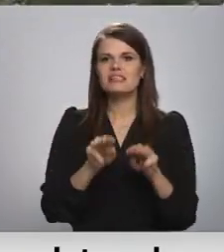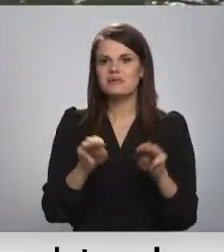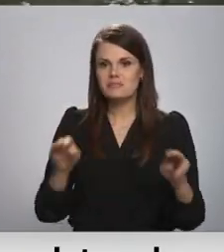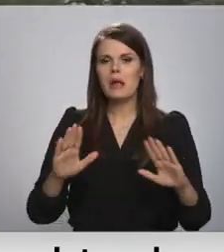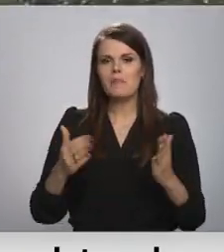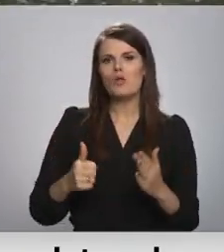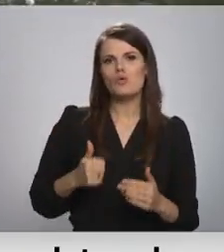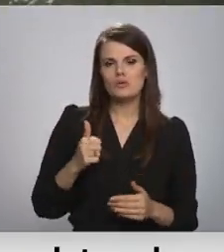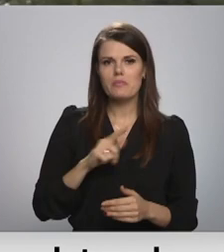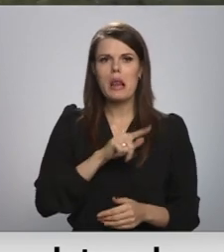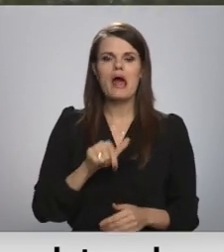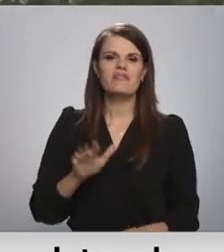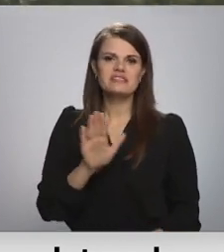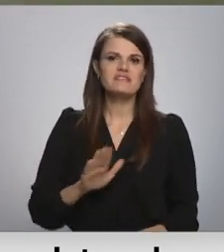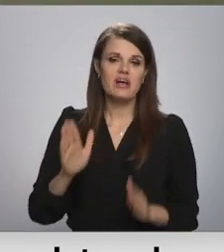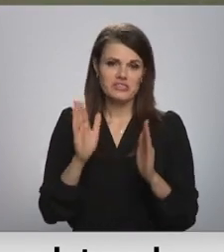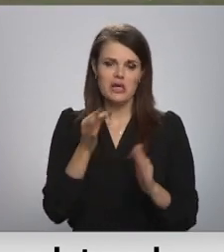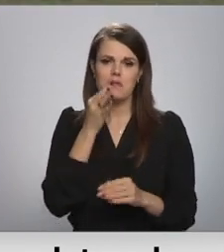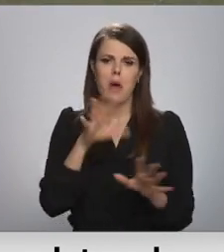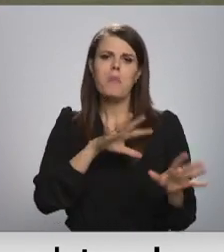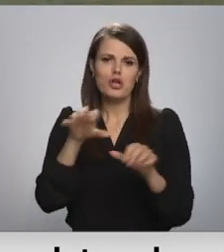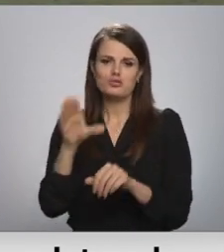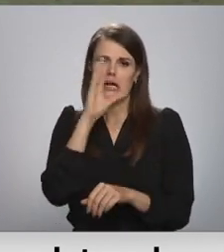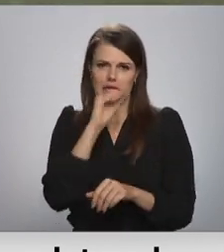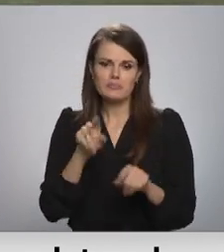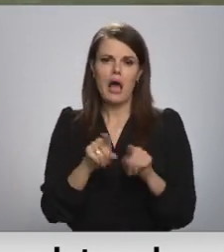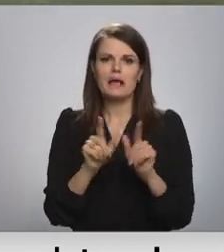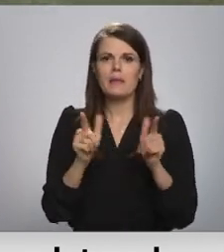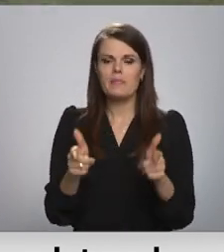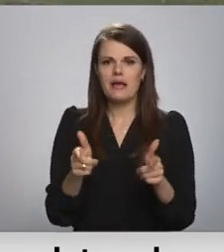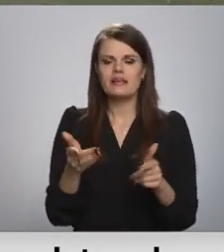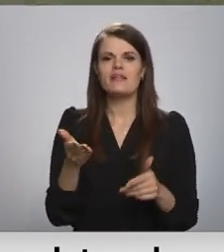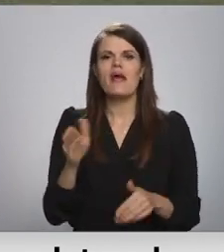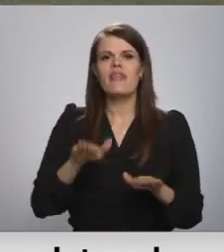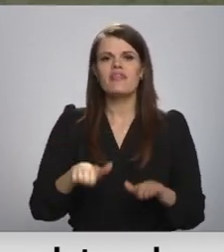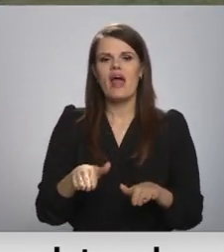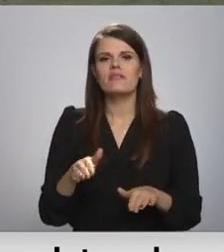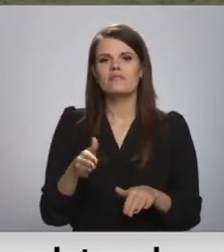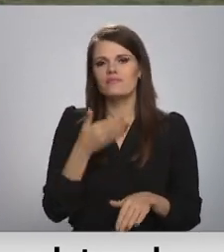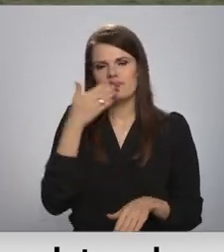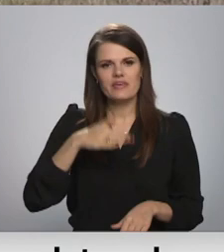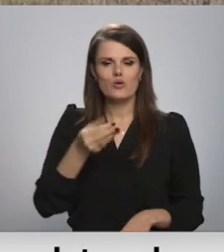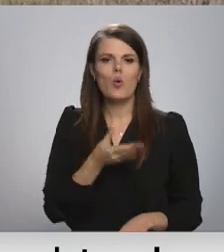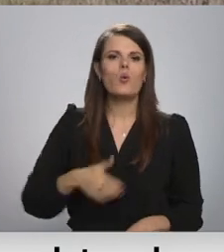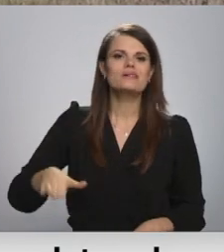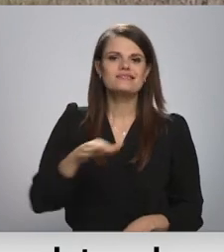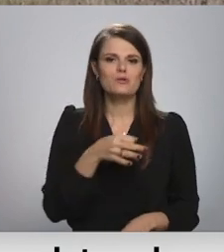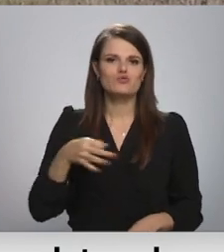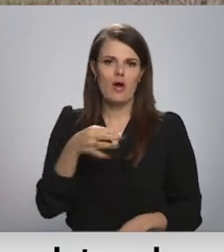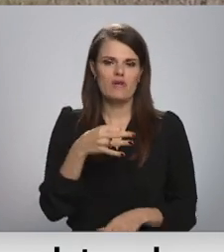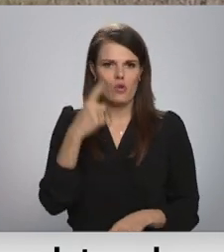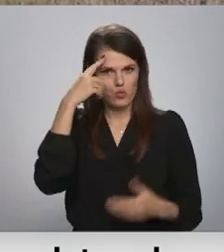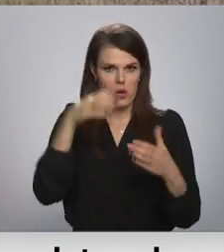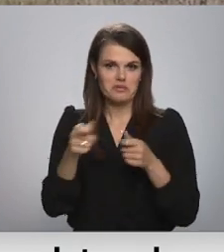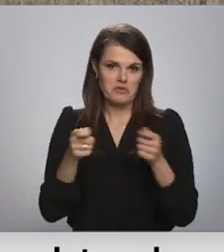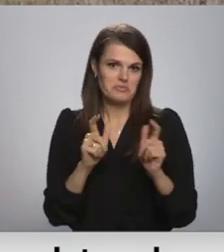uzņēmums nenoliedz, ka teorētiski pārņemšana būtu iespējams īstenot. Tam piekrīt arī Dienvidkurzemes novada domas vadība, kura gan vēl ar deputātiem un speciālistiem diskutēs par šo